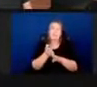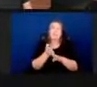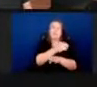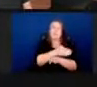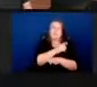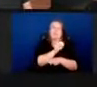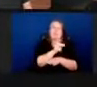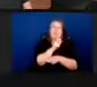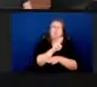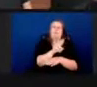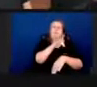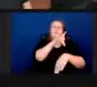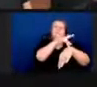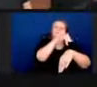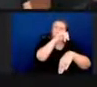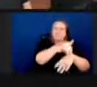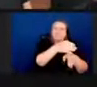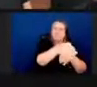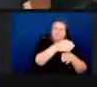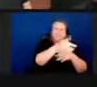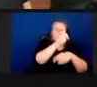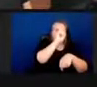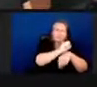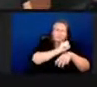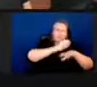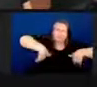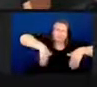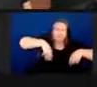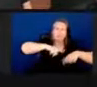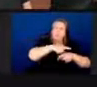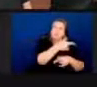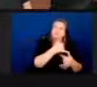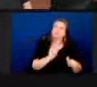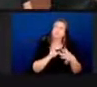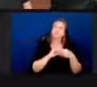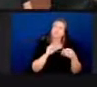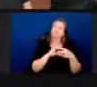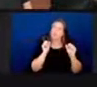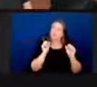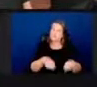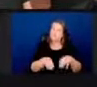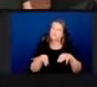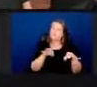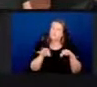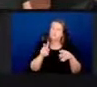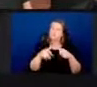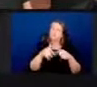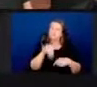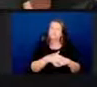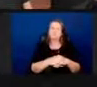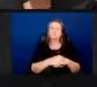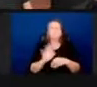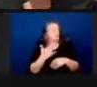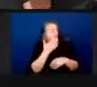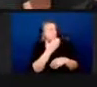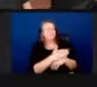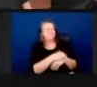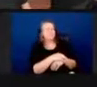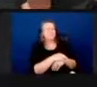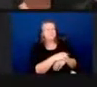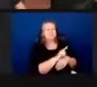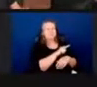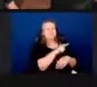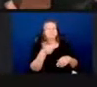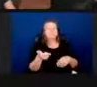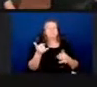idara ya mauzo. Na kufikia sasa ningependa kumpa nafasi mwenzangu ili aendelee.